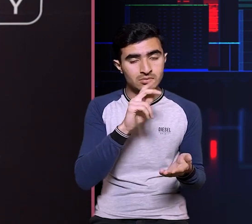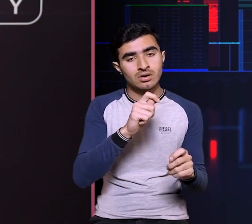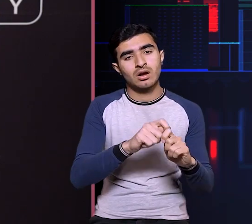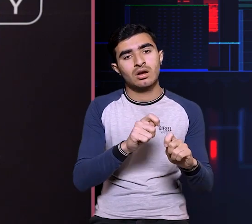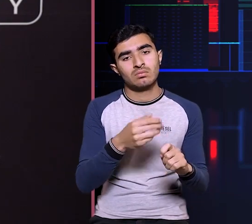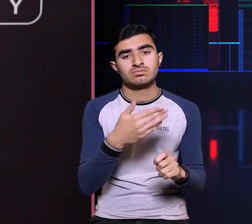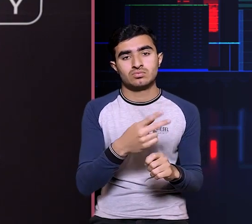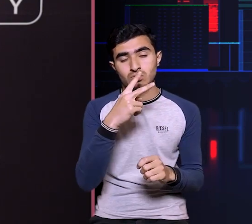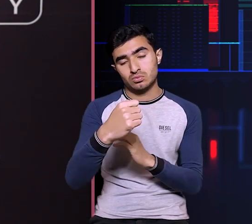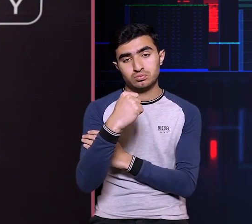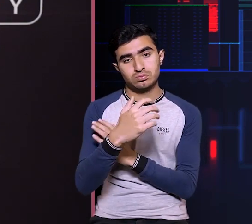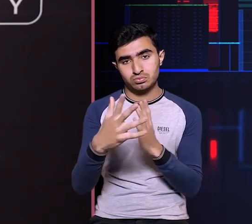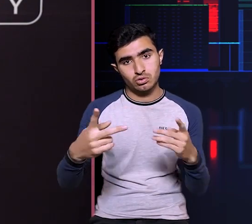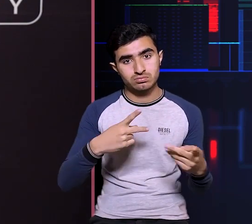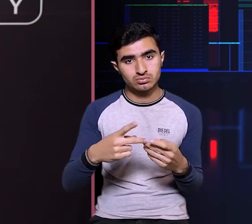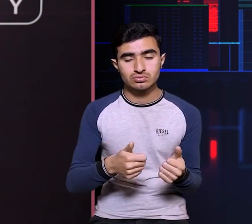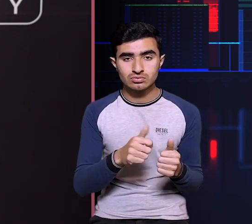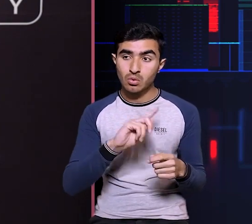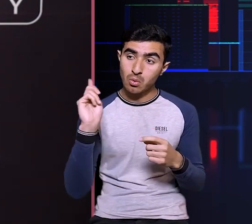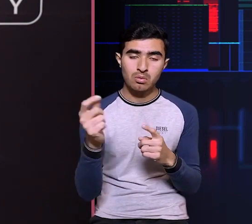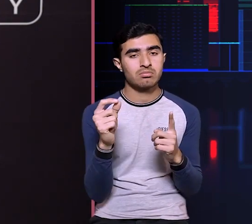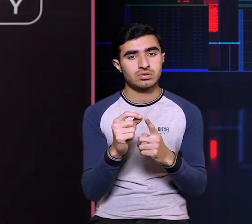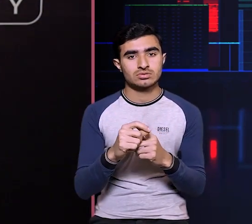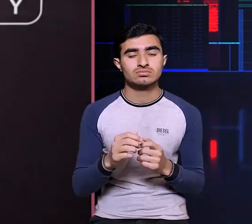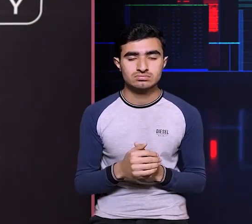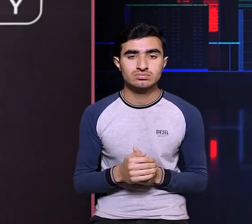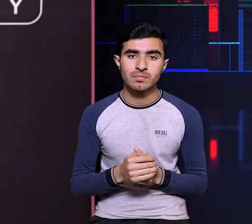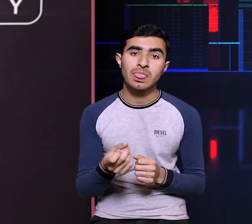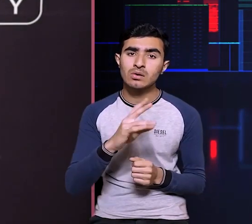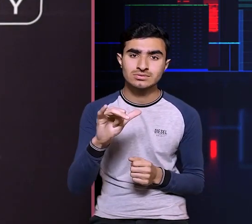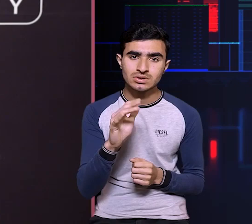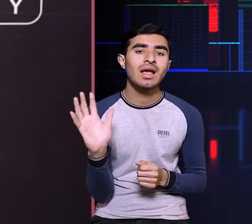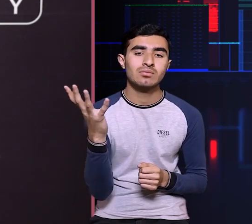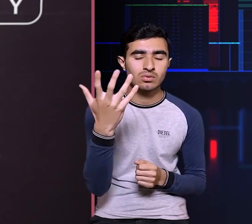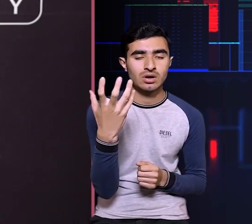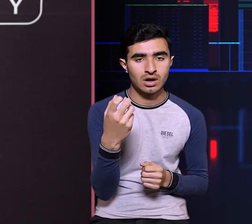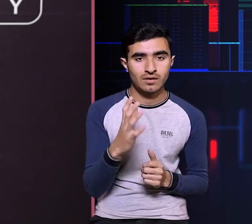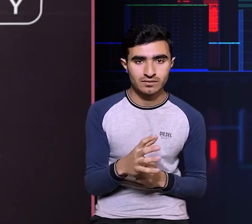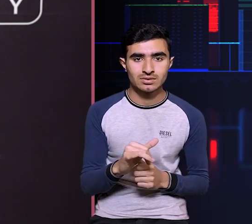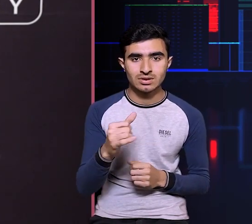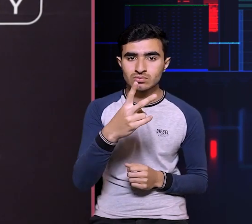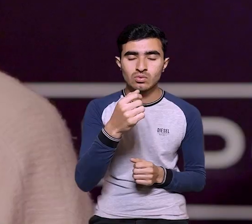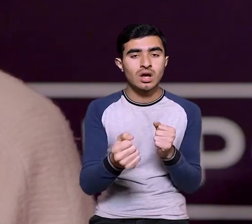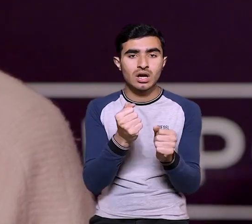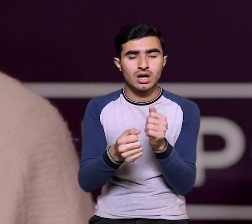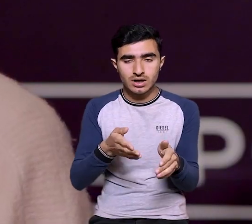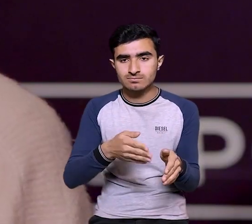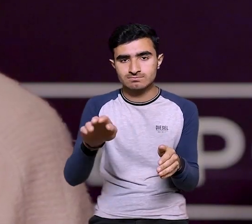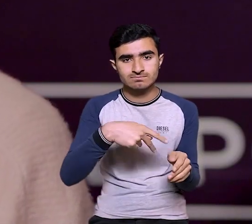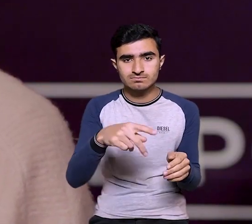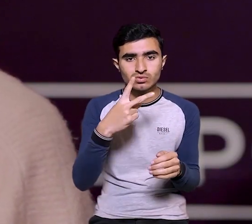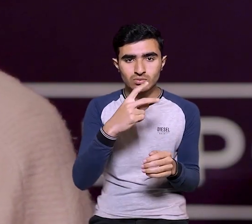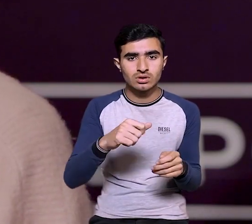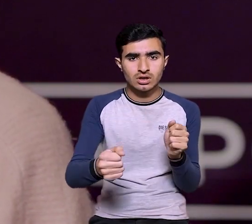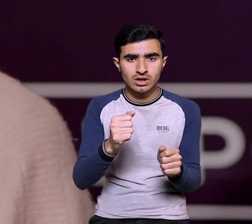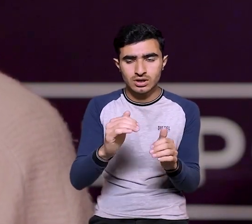काम करती हैं ऑल ओवर पाकिस्तान। इसी तरह हमारे पास और भी हैं लाइक ये जो ट्रांसपोर्ट है, ट्रांसपोर्ट में ख़वातीन हैं, कॉन्ट्रैक्ट्स में जा रही हैं